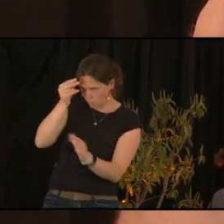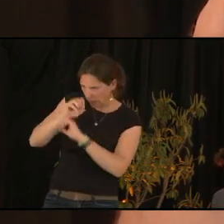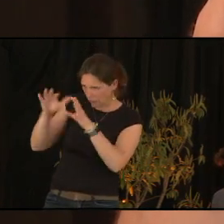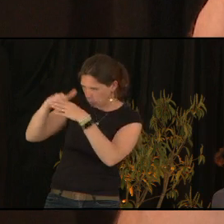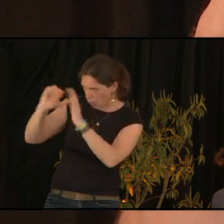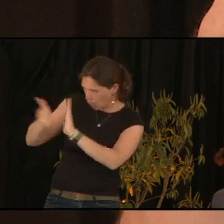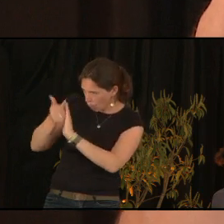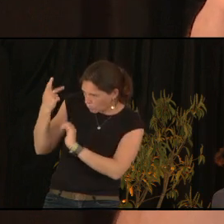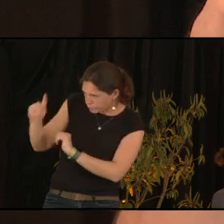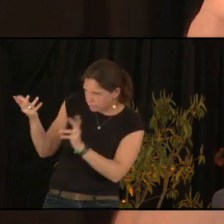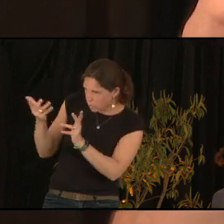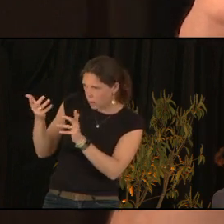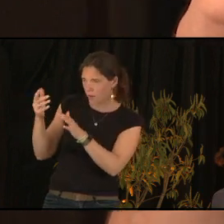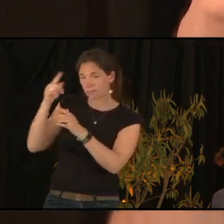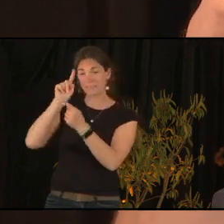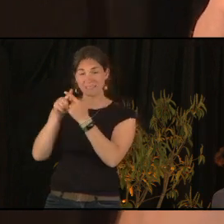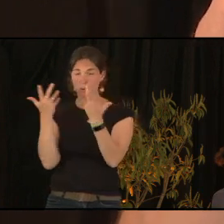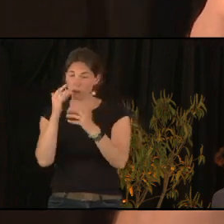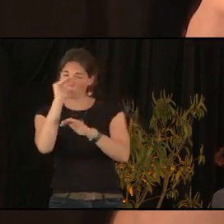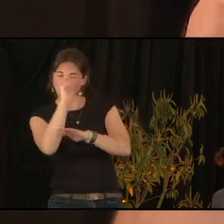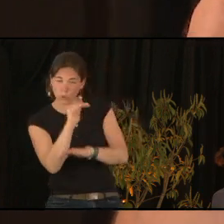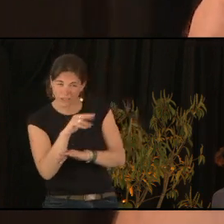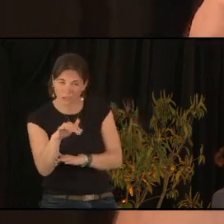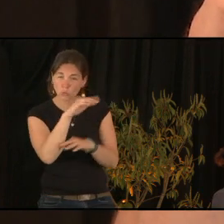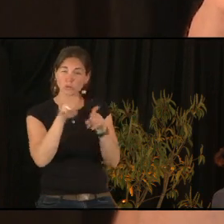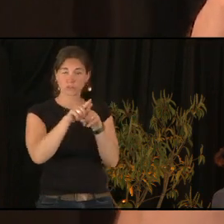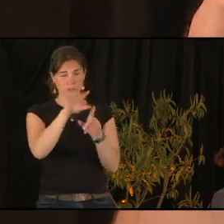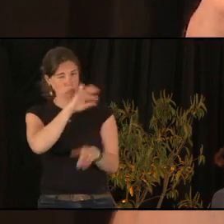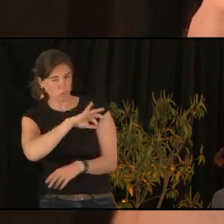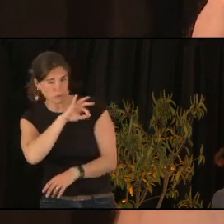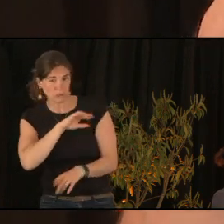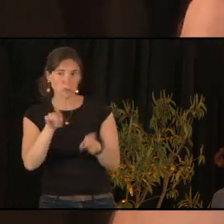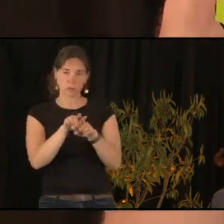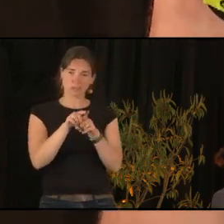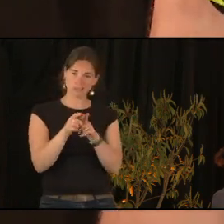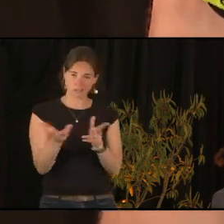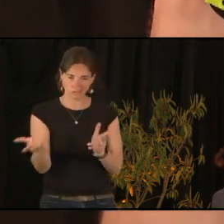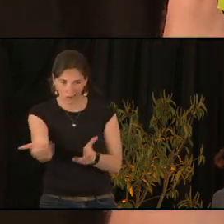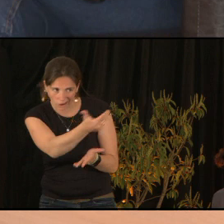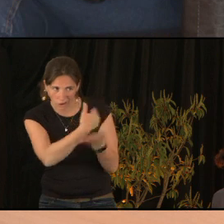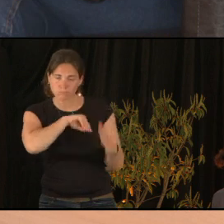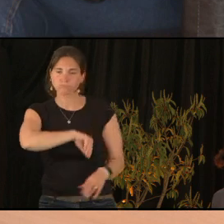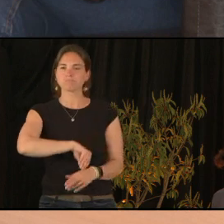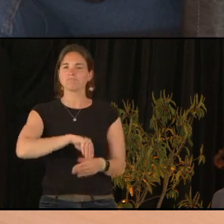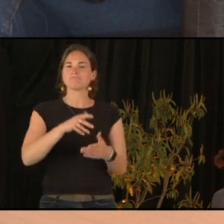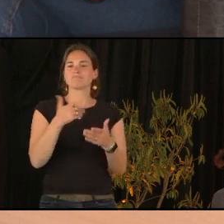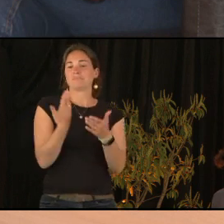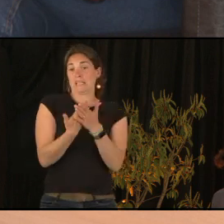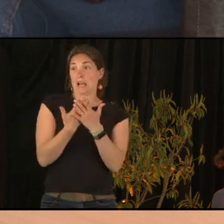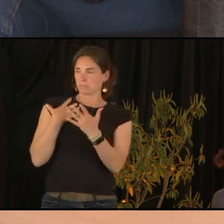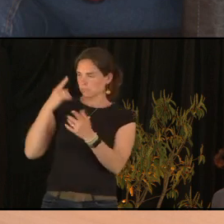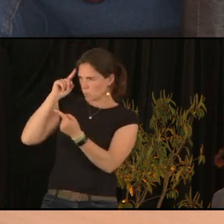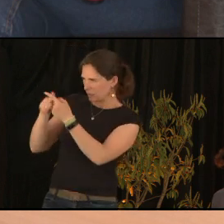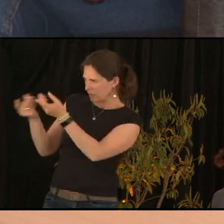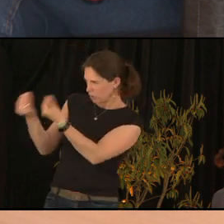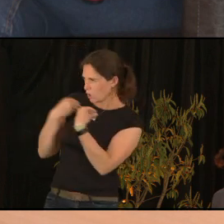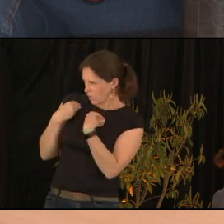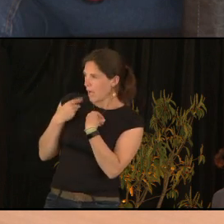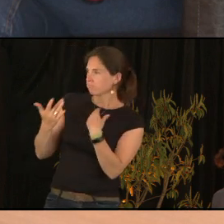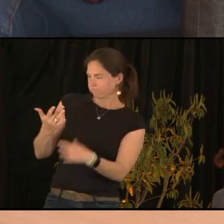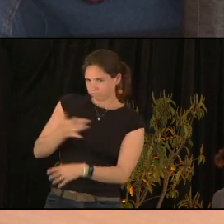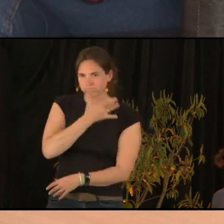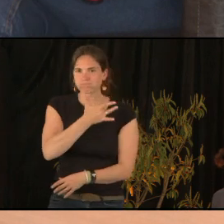des démarches à la fois de protection, de profit, d'appropriation. Donc il y a toute une série d'enjeux qui étaient importants pour moi et